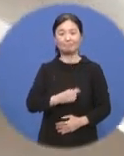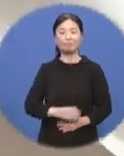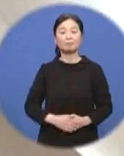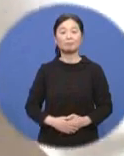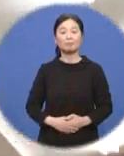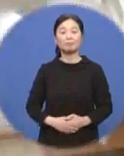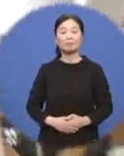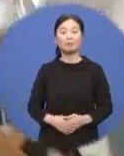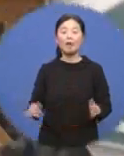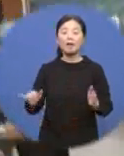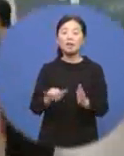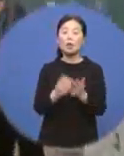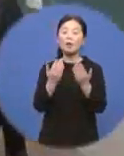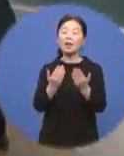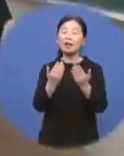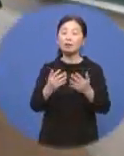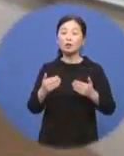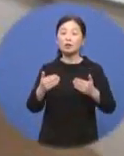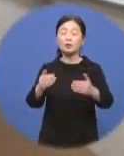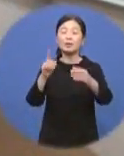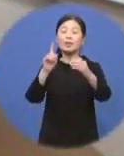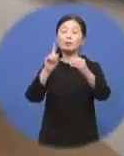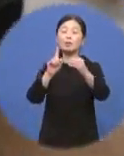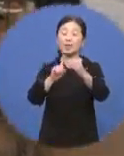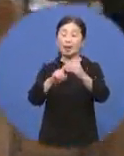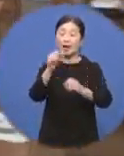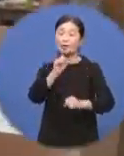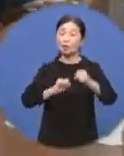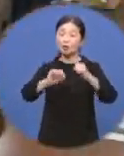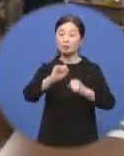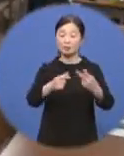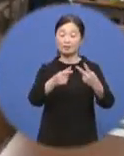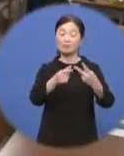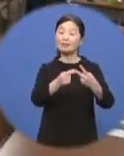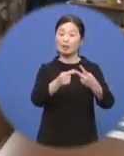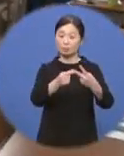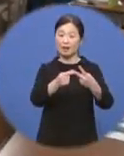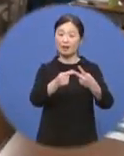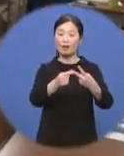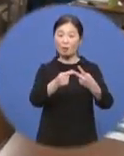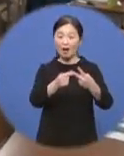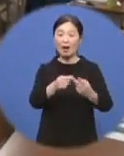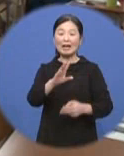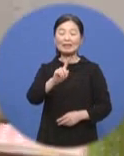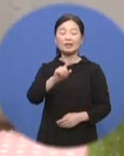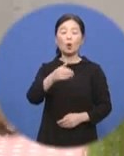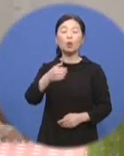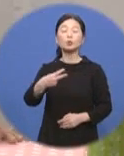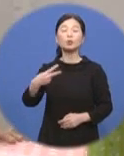障害学習の推進に向けたもう一つの取り組みが、紀の国学びの教室です。